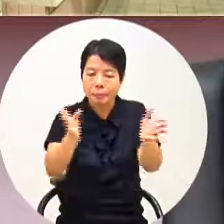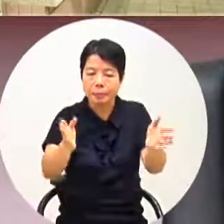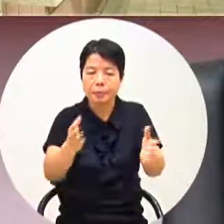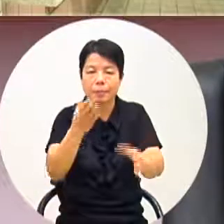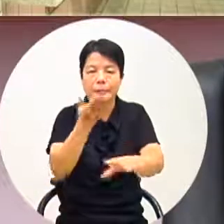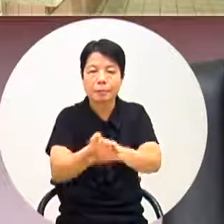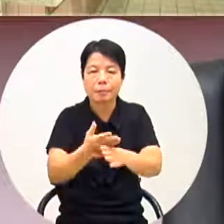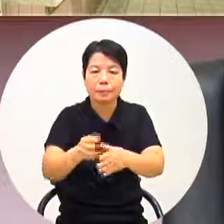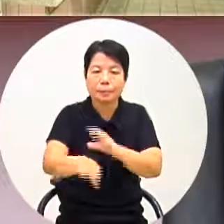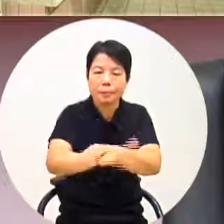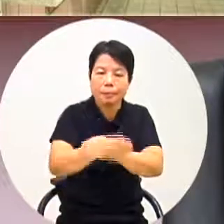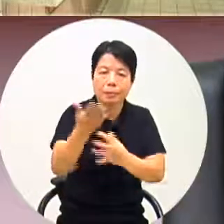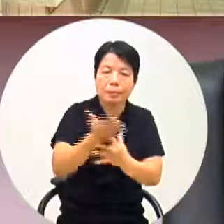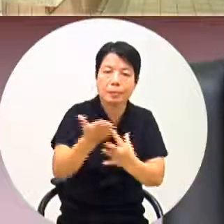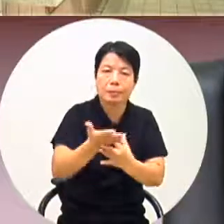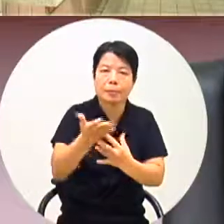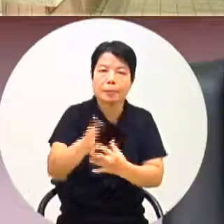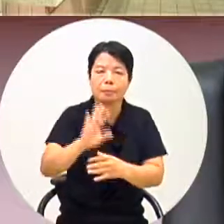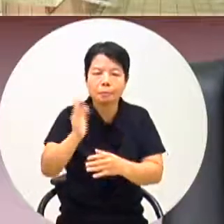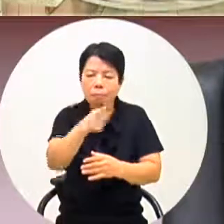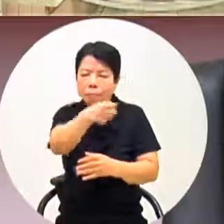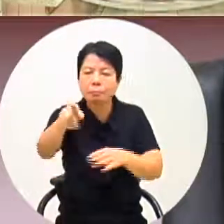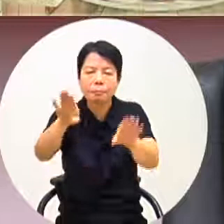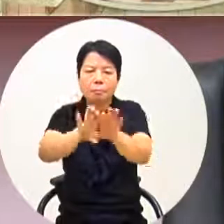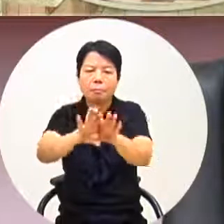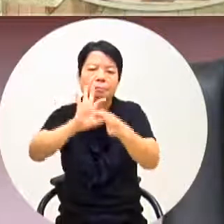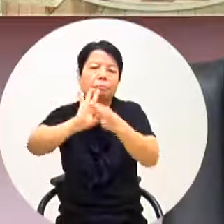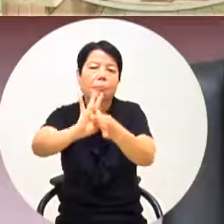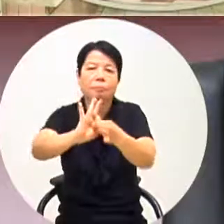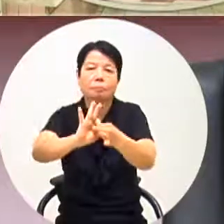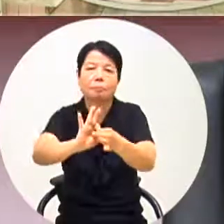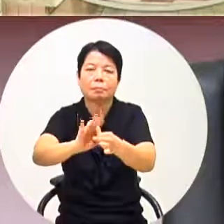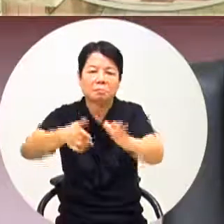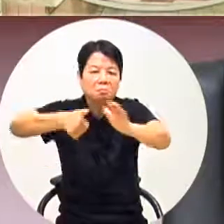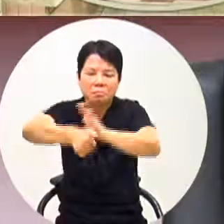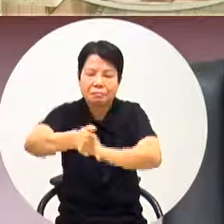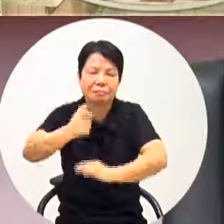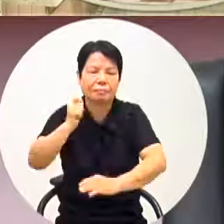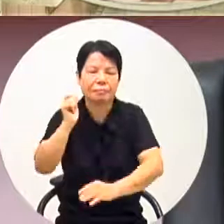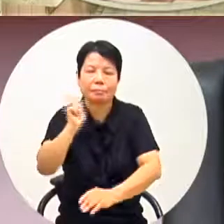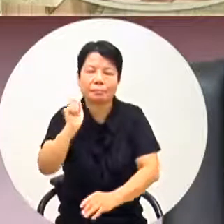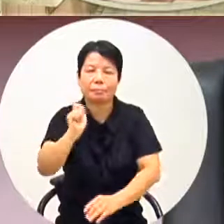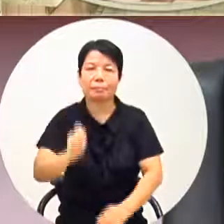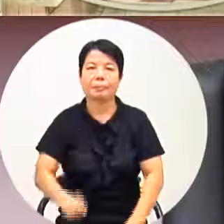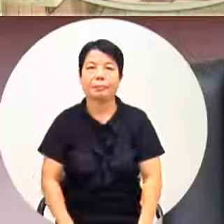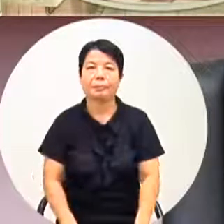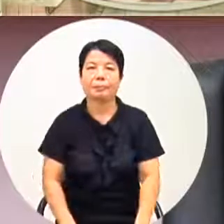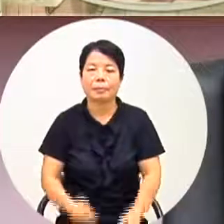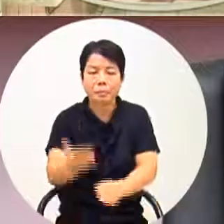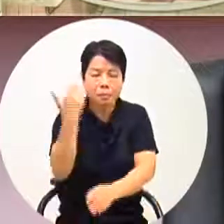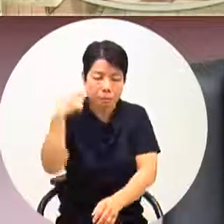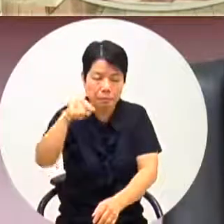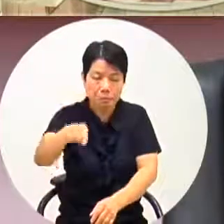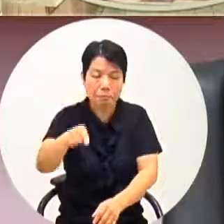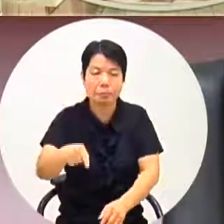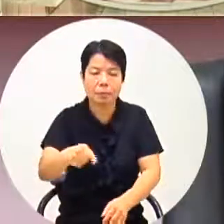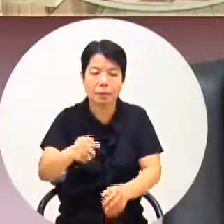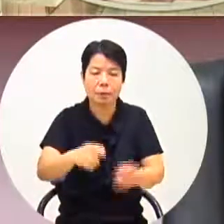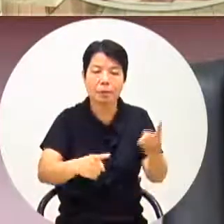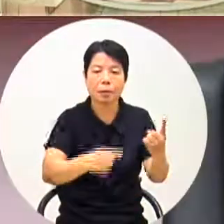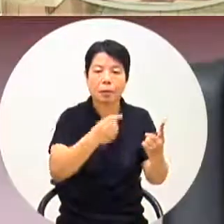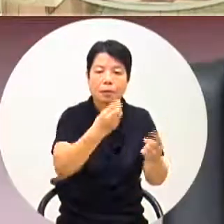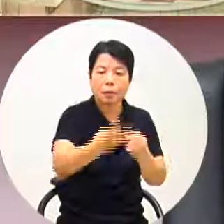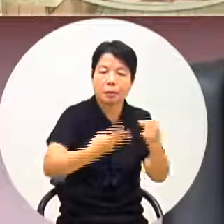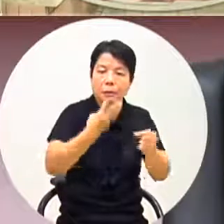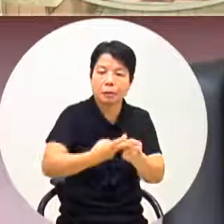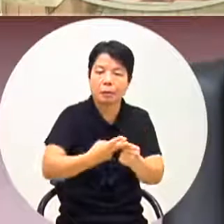但是有时候他们的门是锁起来的，是进不去的，这是过去的一个做法哦。但是咱即马看到讲103年以后哦，